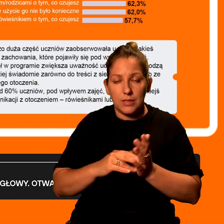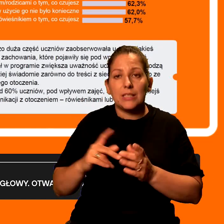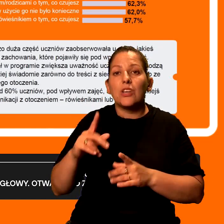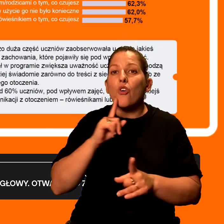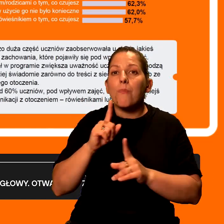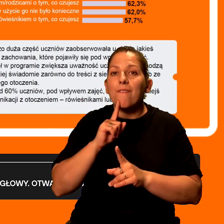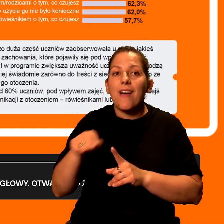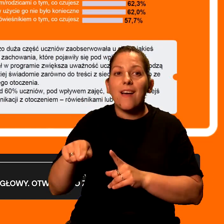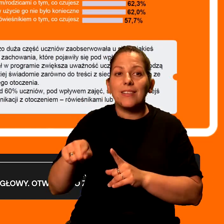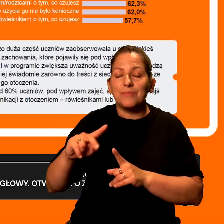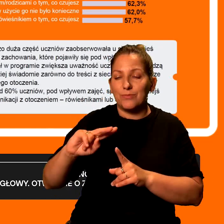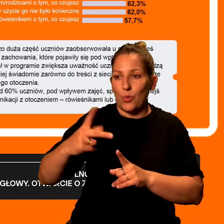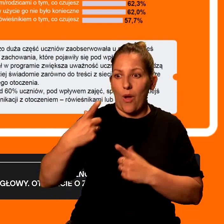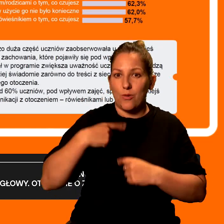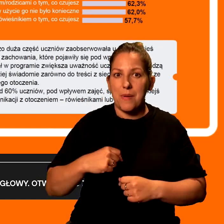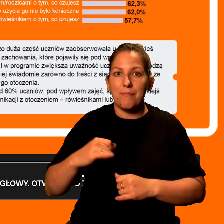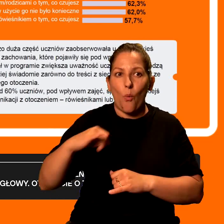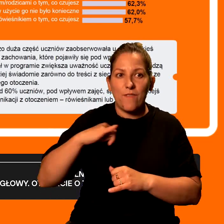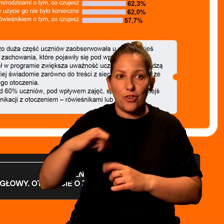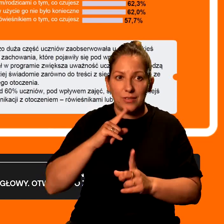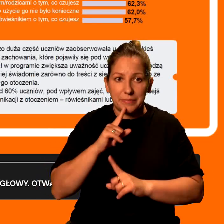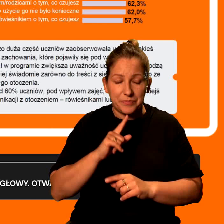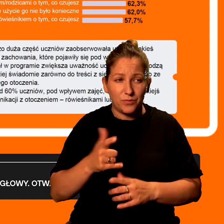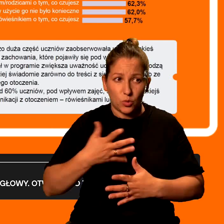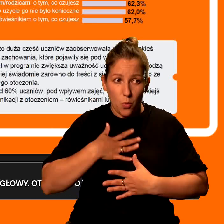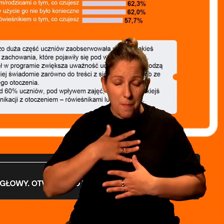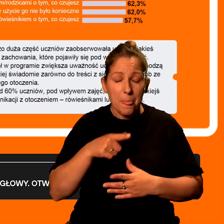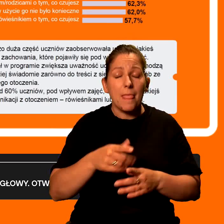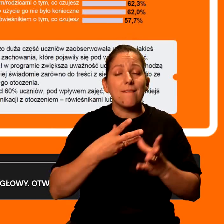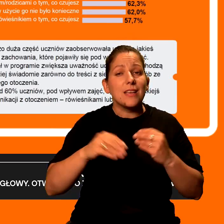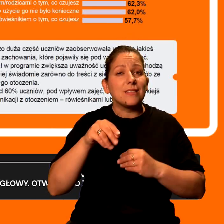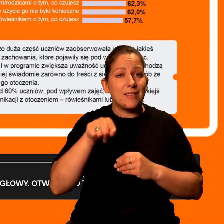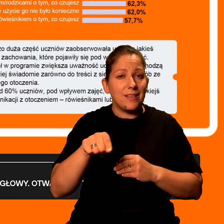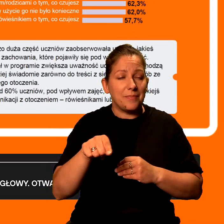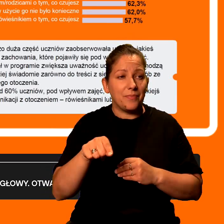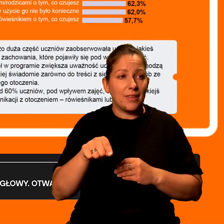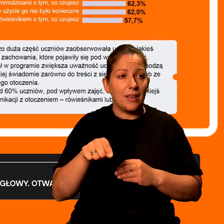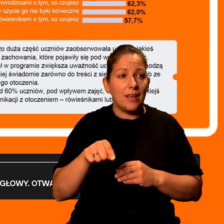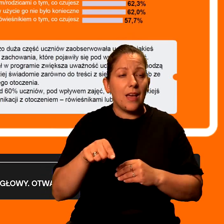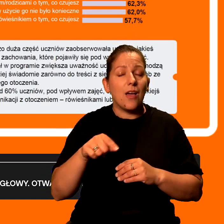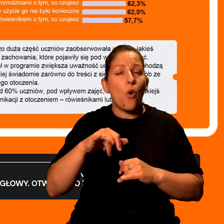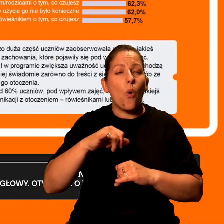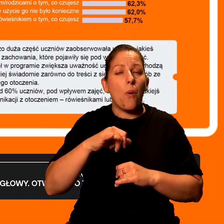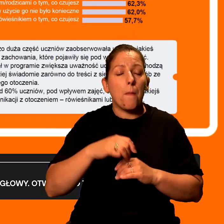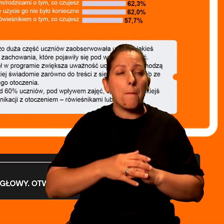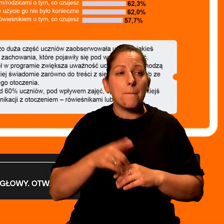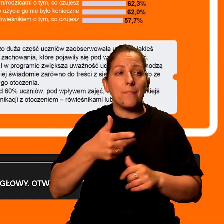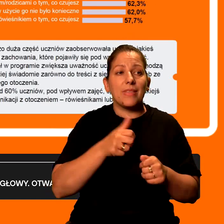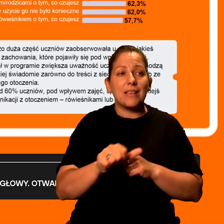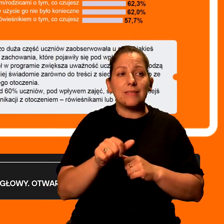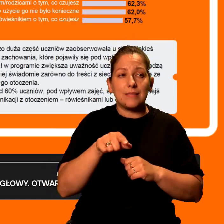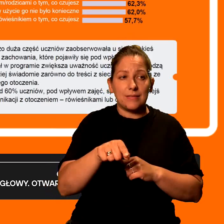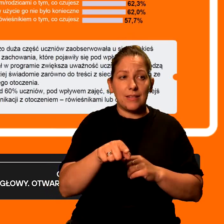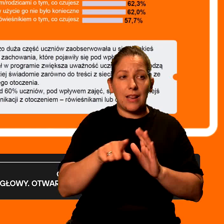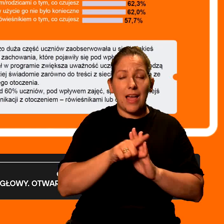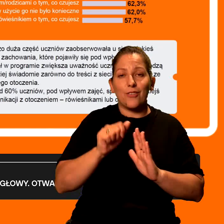rówieśnikiem o tym, co czują. Słuchajcie, tu jest też jeden taki drobiazg, ale zobaczcie, że więcej osób z rodzicem niż z rówieśnikiem porozmawiało. Oni nie są w przyjaznych dla